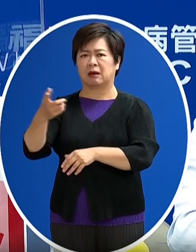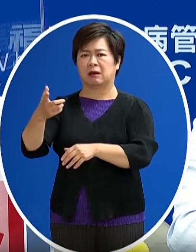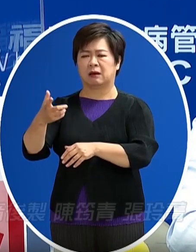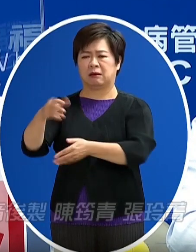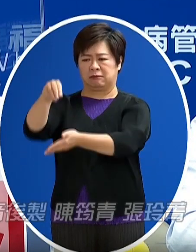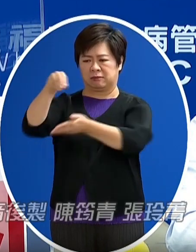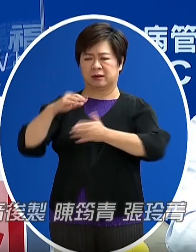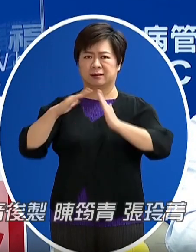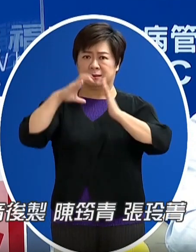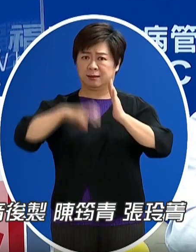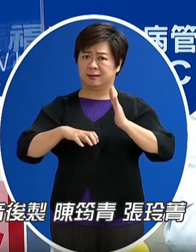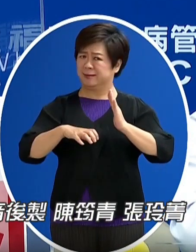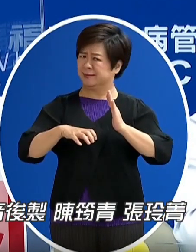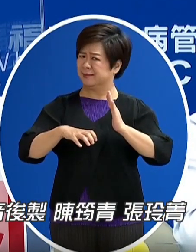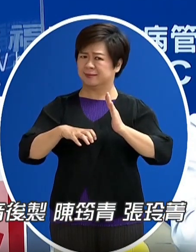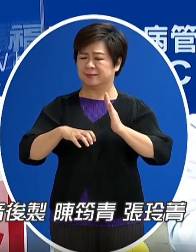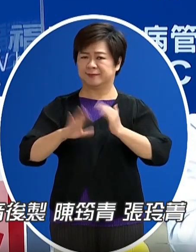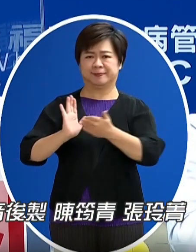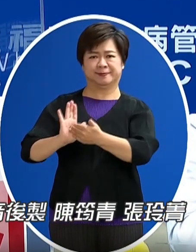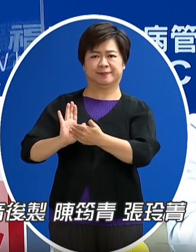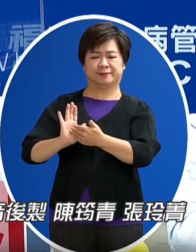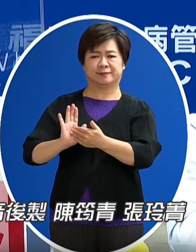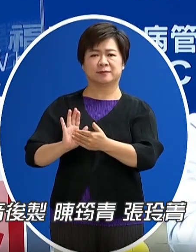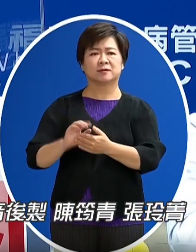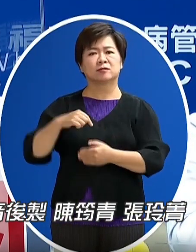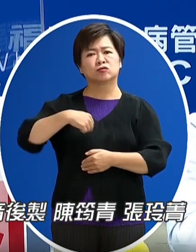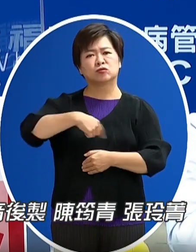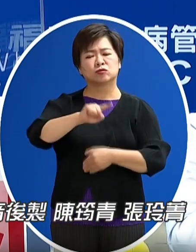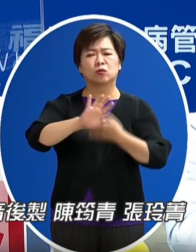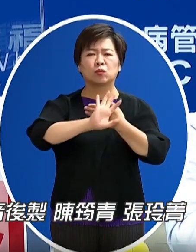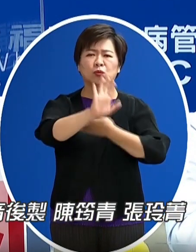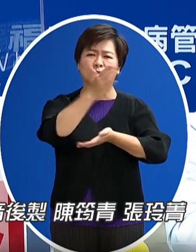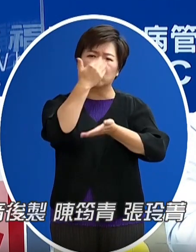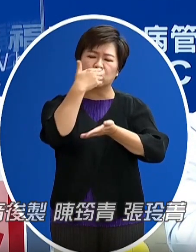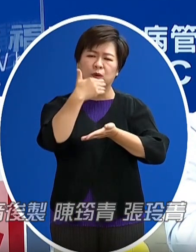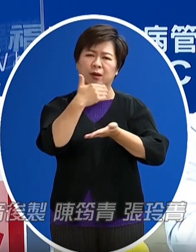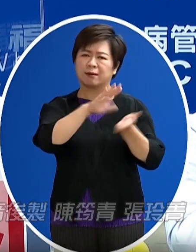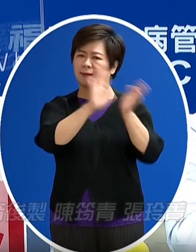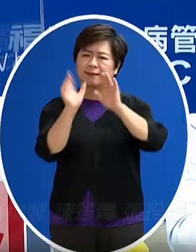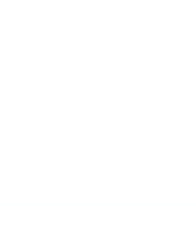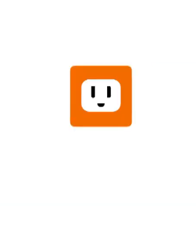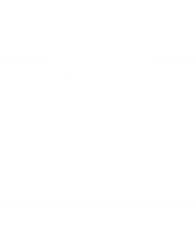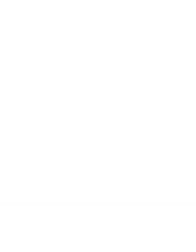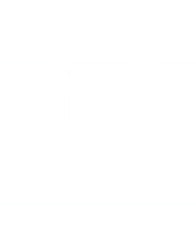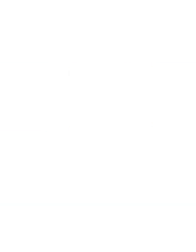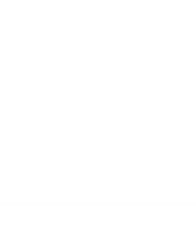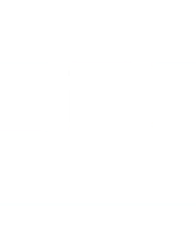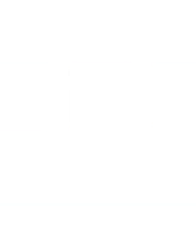个事情跟在外面一起吃饭这情形是两回事。